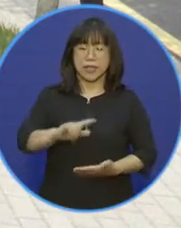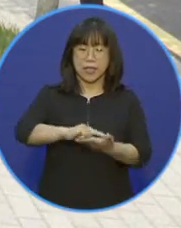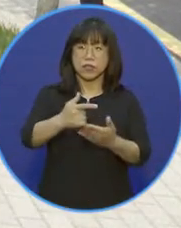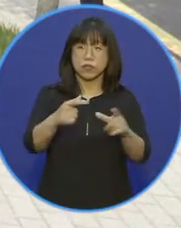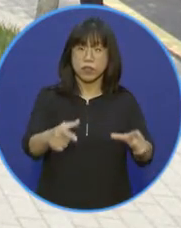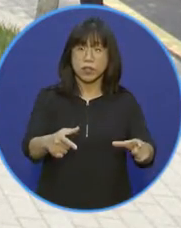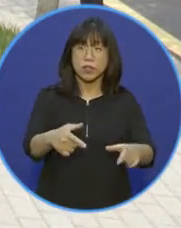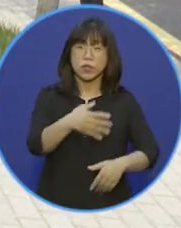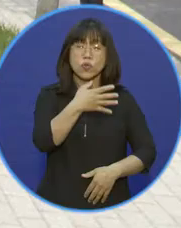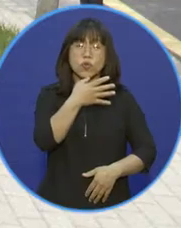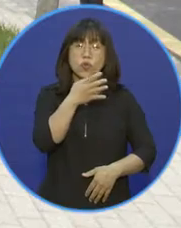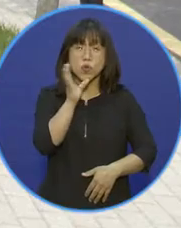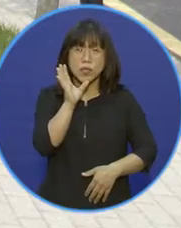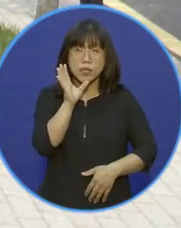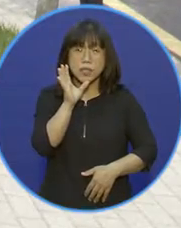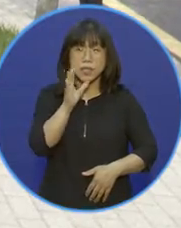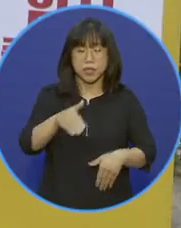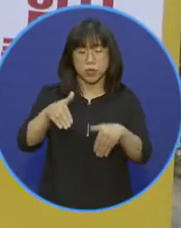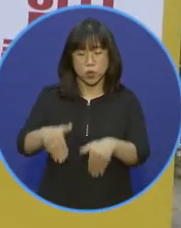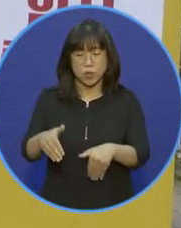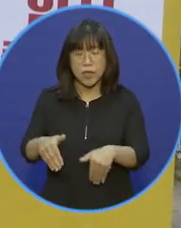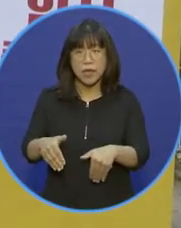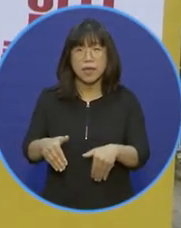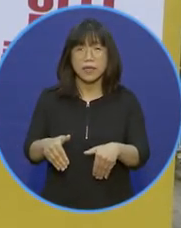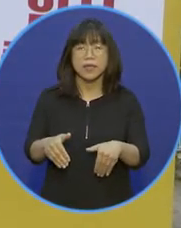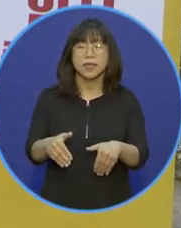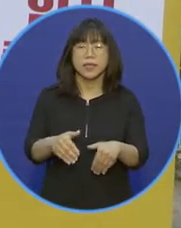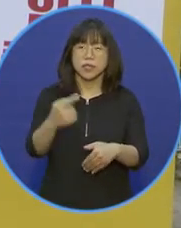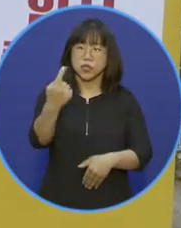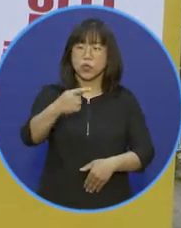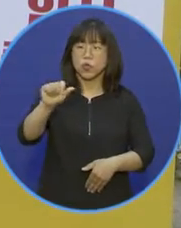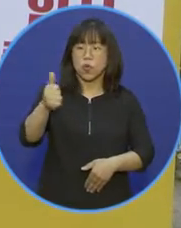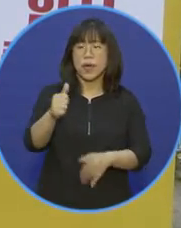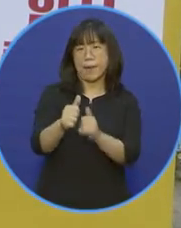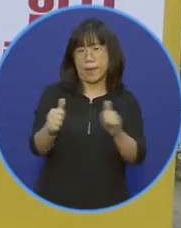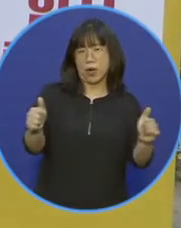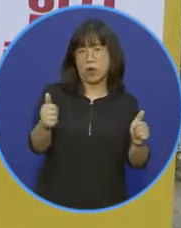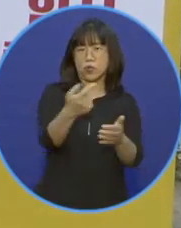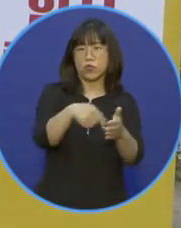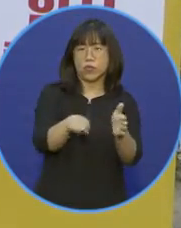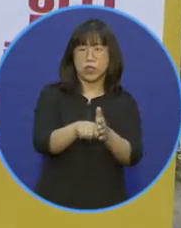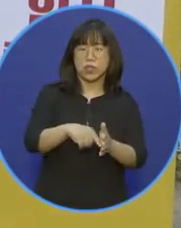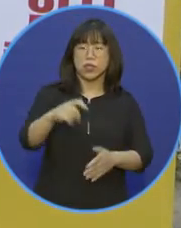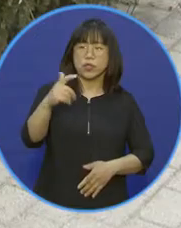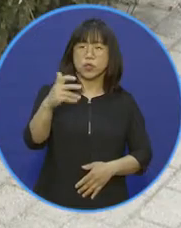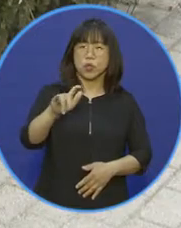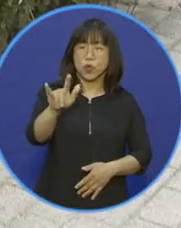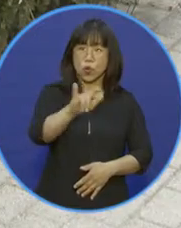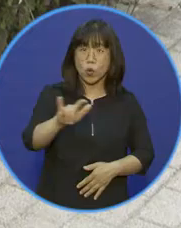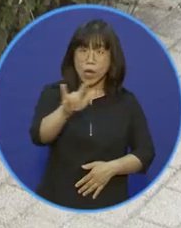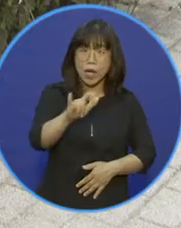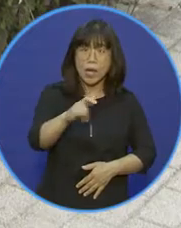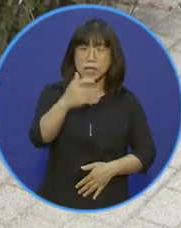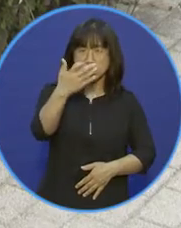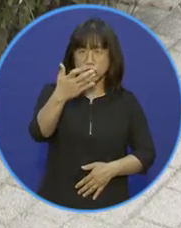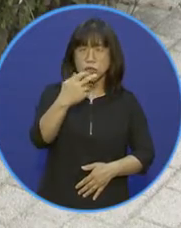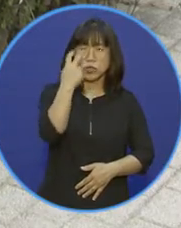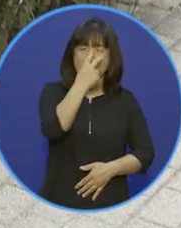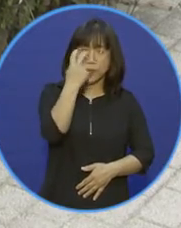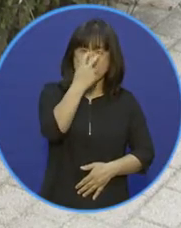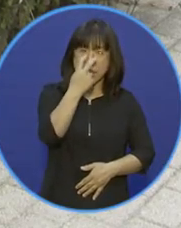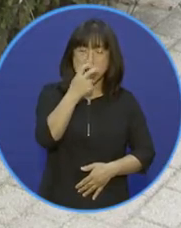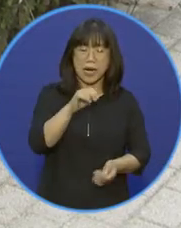또 강서구는 지역 내 어르신 복지시설 이용 어르신과 종사자 1,500여 명을 대상으로 코로나19 검사를